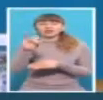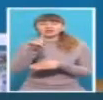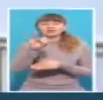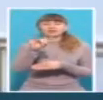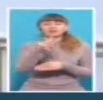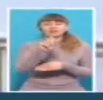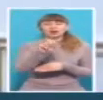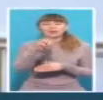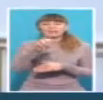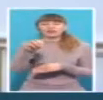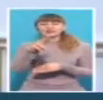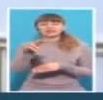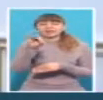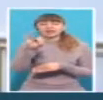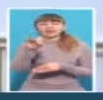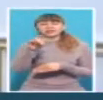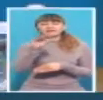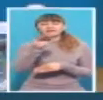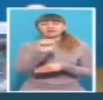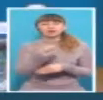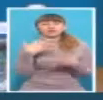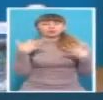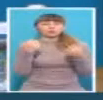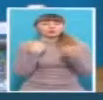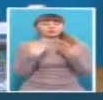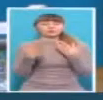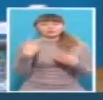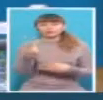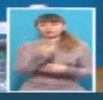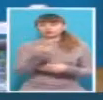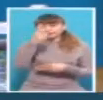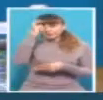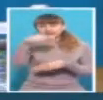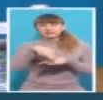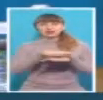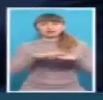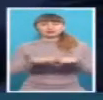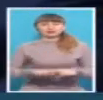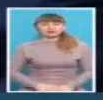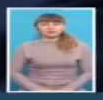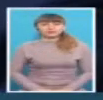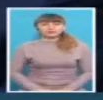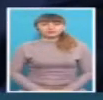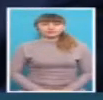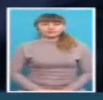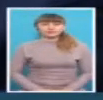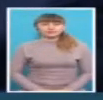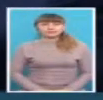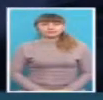сенімді серіктесіміз. Екі мемлекет арасындағы саяси және экономикалық байланыстарды одан әрі тереңдетуге біз ниеттіміз, деді